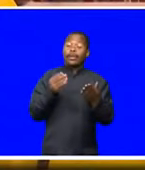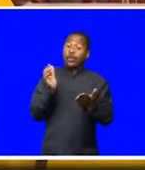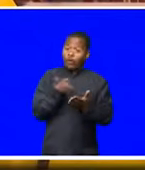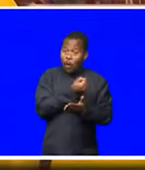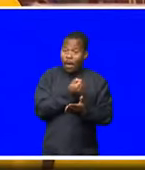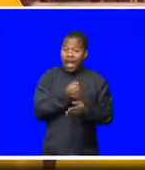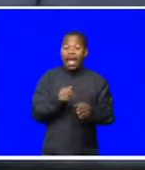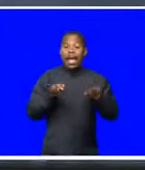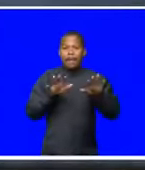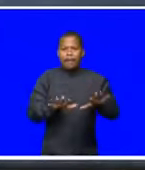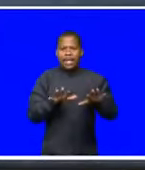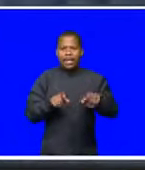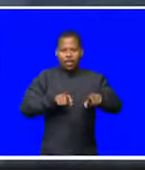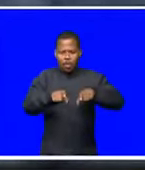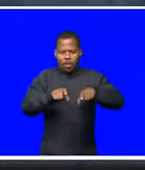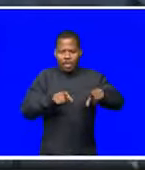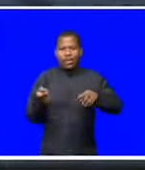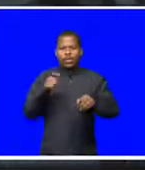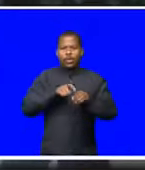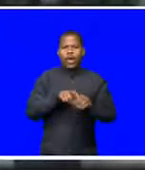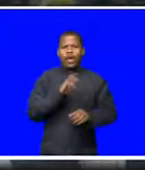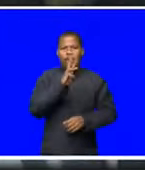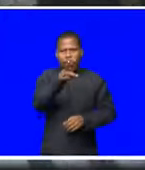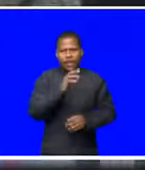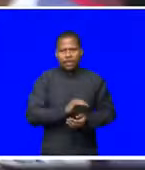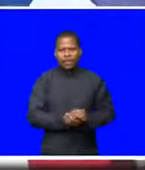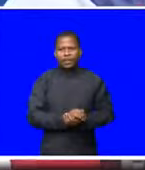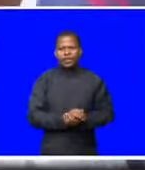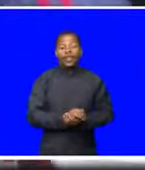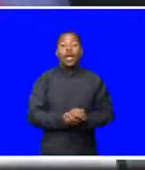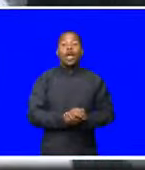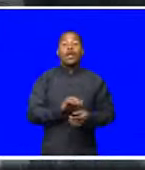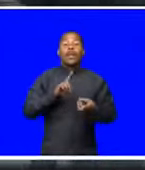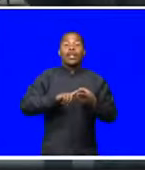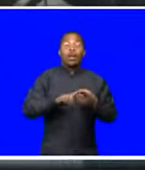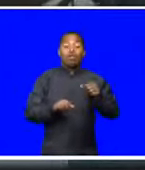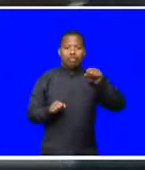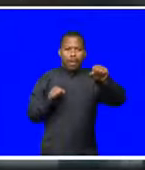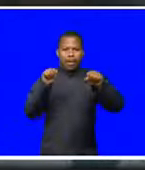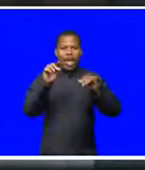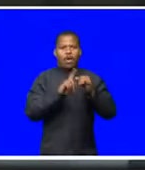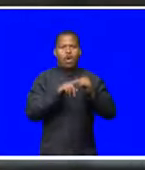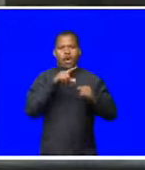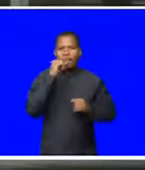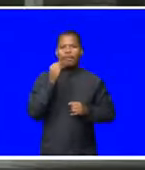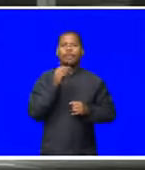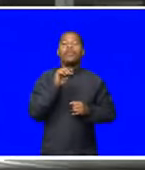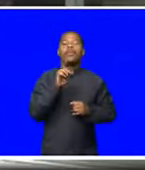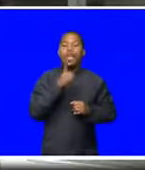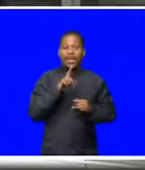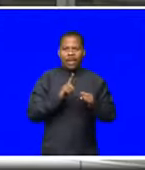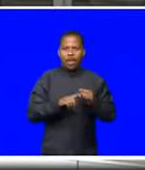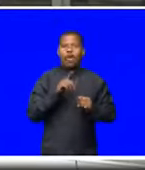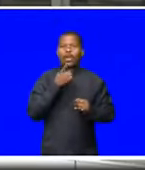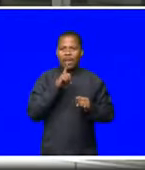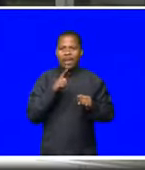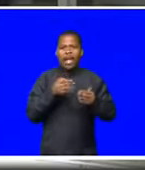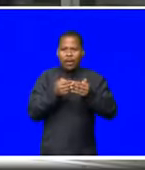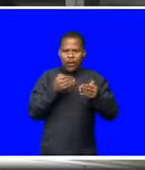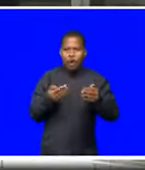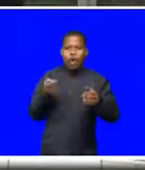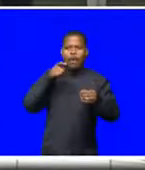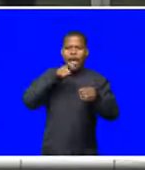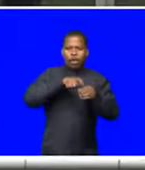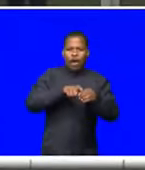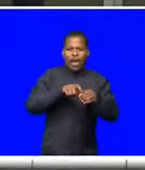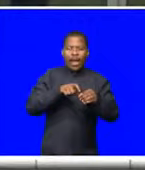lekungenela lemidlalo emacommonwealth. Kulabashaye besibhakele ukhona Thabiso Dlamini kanye nazweli Dlamini labangenela imidlalo emacommonwealth